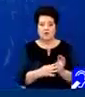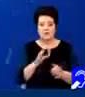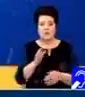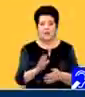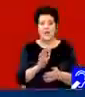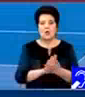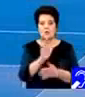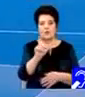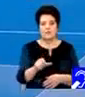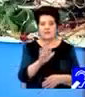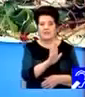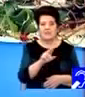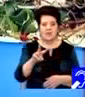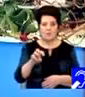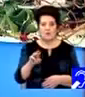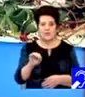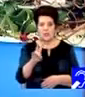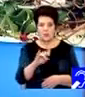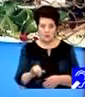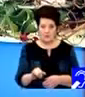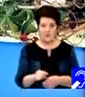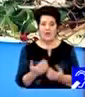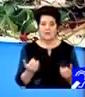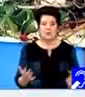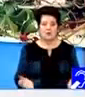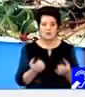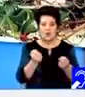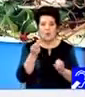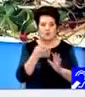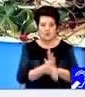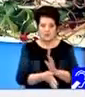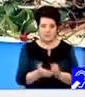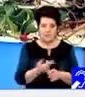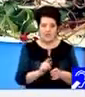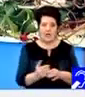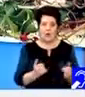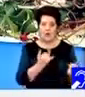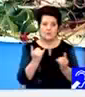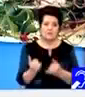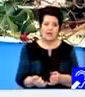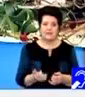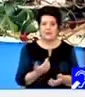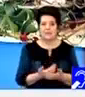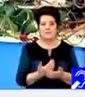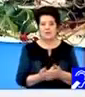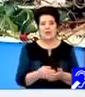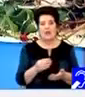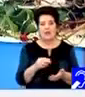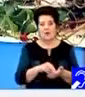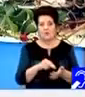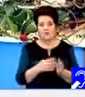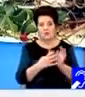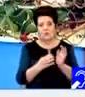jurnalistul Vasile Munteanu. Obrazul subțire cu cheltuială se ține, iar ospitalitatea ne costă uneori la buzunar.